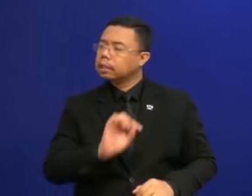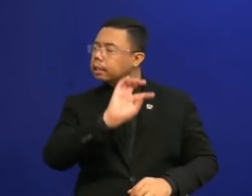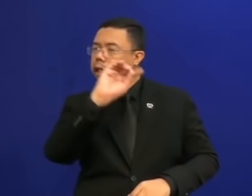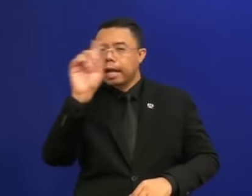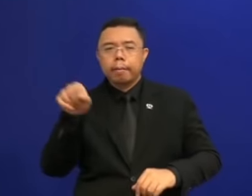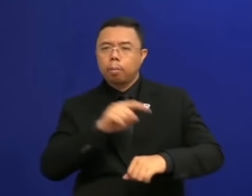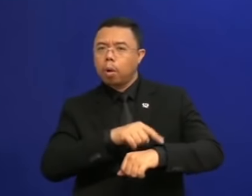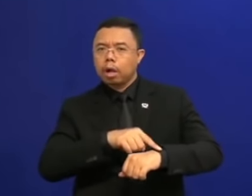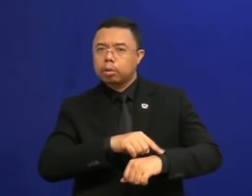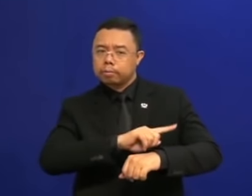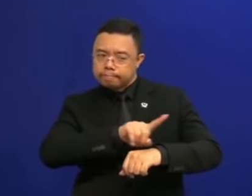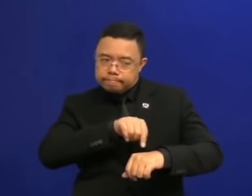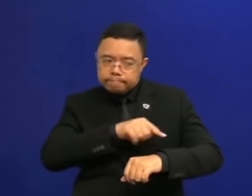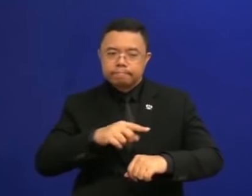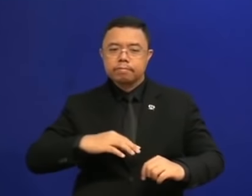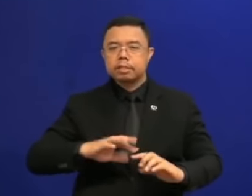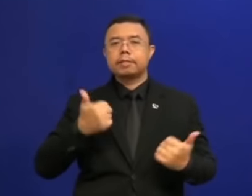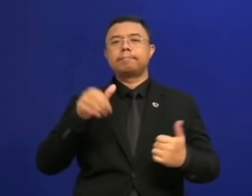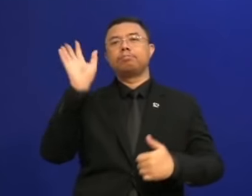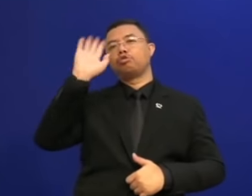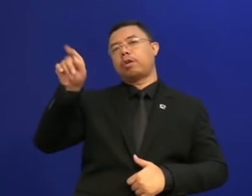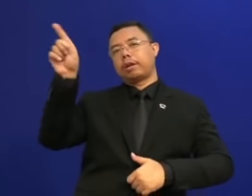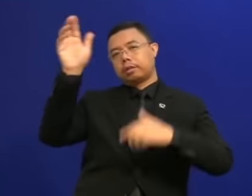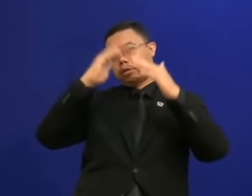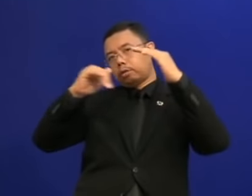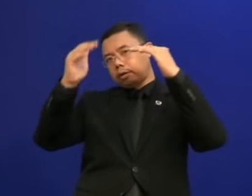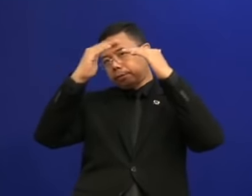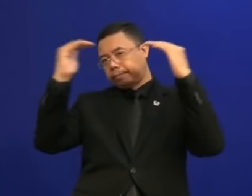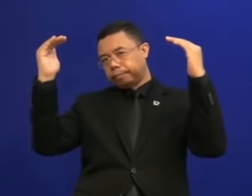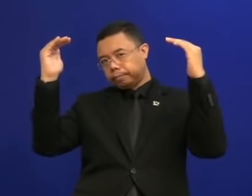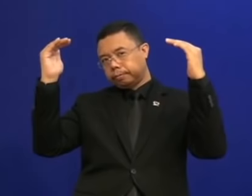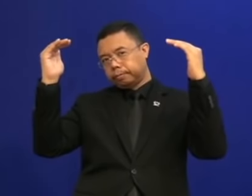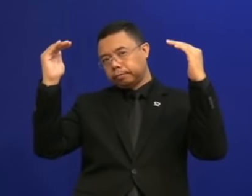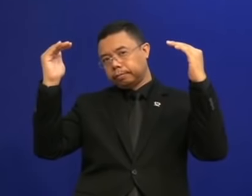Setiap saat siap pulang ke surga.